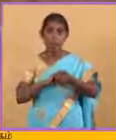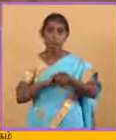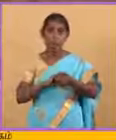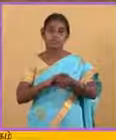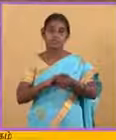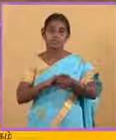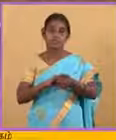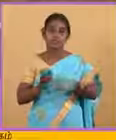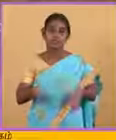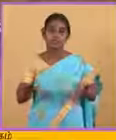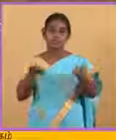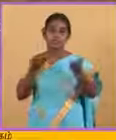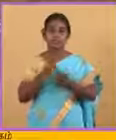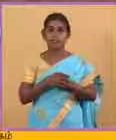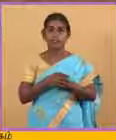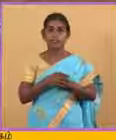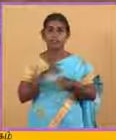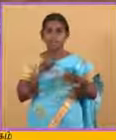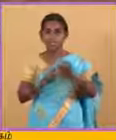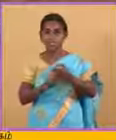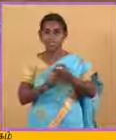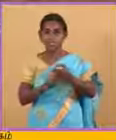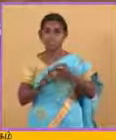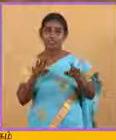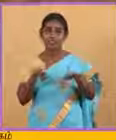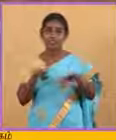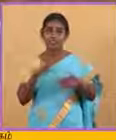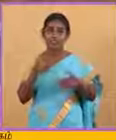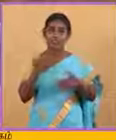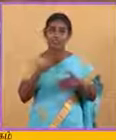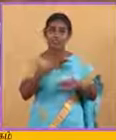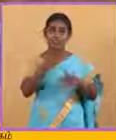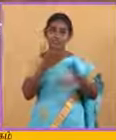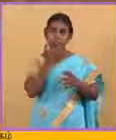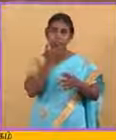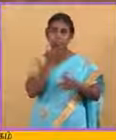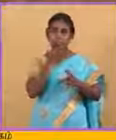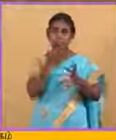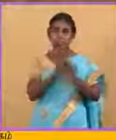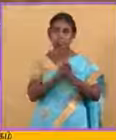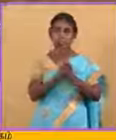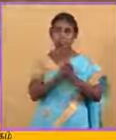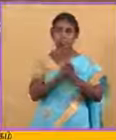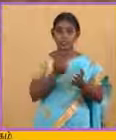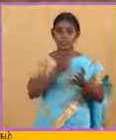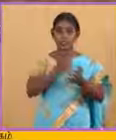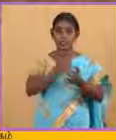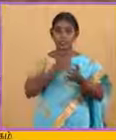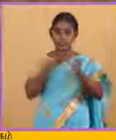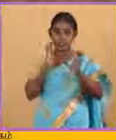பகைவர்கள் என்று இருந்தால் அவர்கள் கற்பிக்கும் ஒவ்வொரு பாடமும் நம்மளை பண்படுத்துகிறது என்று